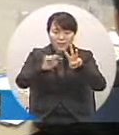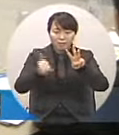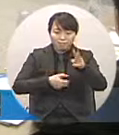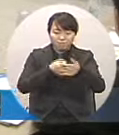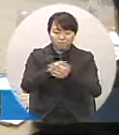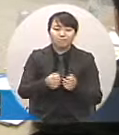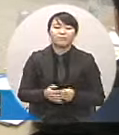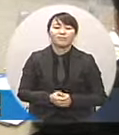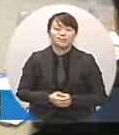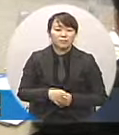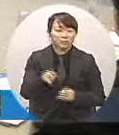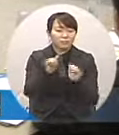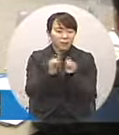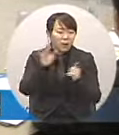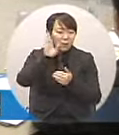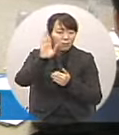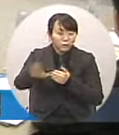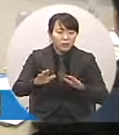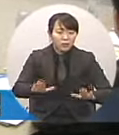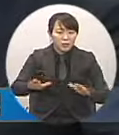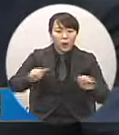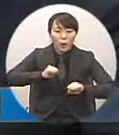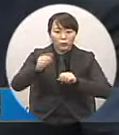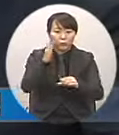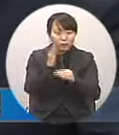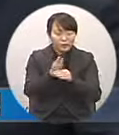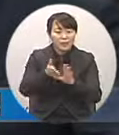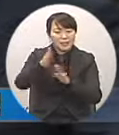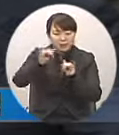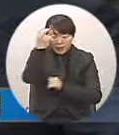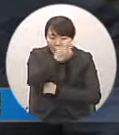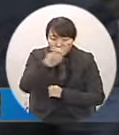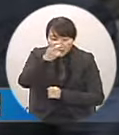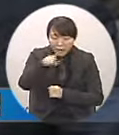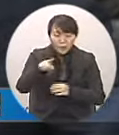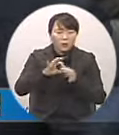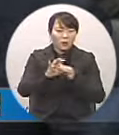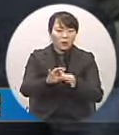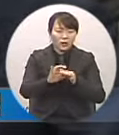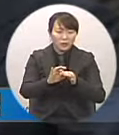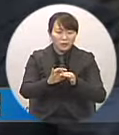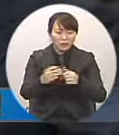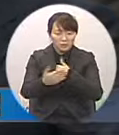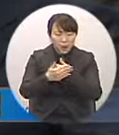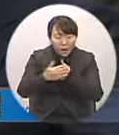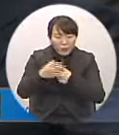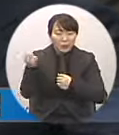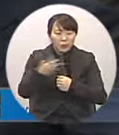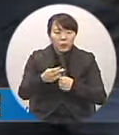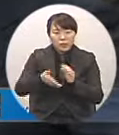구성됐습니다. 이들은 앞으로 현재 활동 중인 시민감사옴부즈만에 대한 자문과 더불어